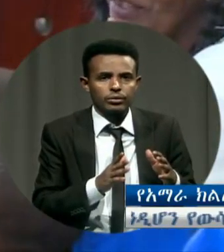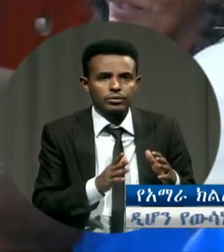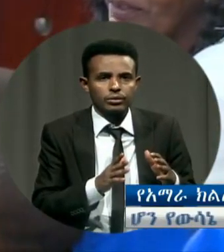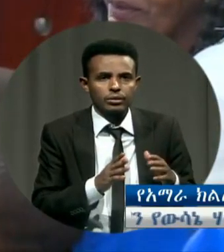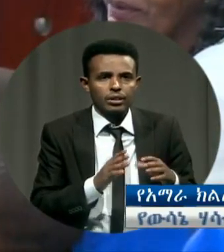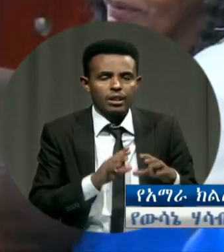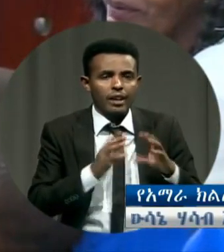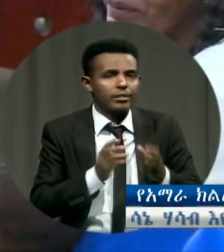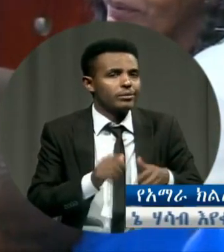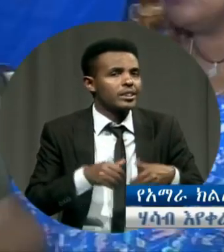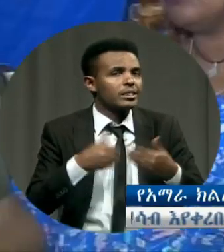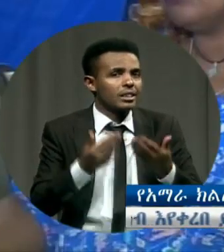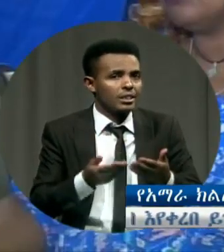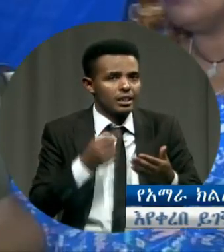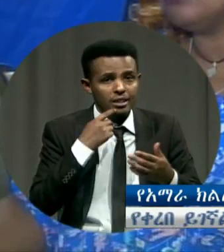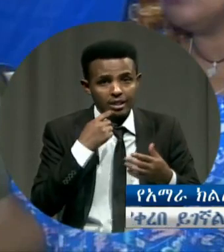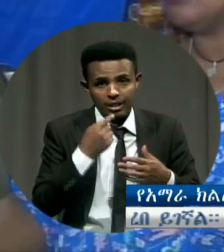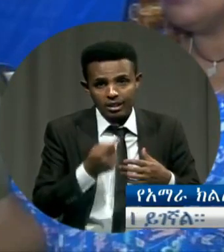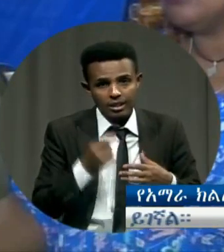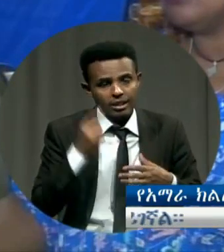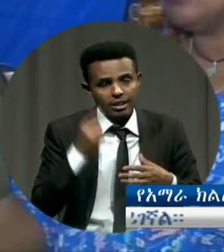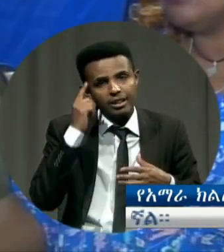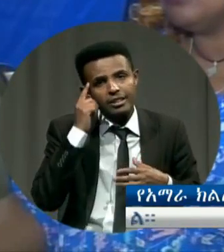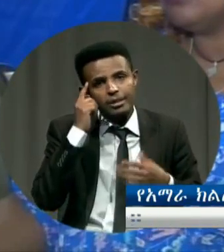አቀፍ ይሰጣን ተብሎ እየታሰበ ያለ